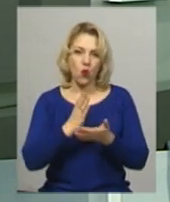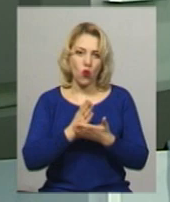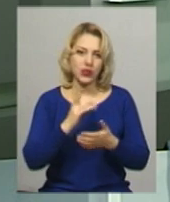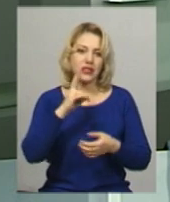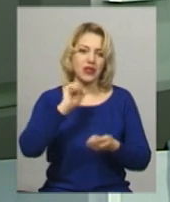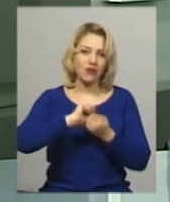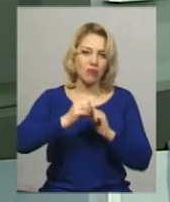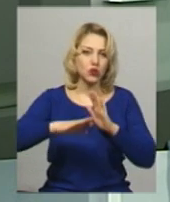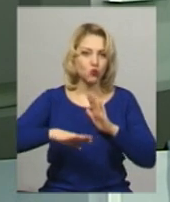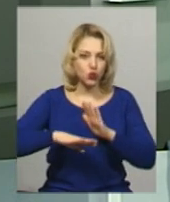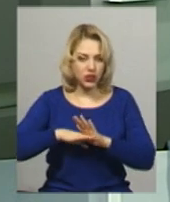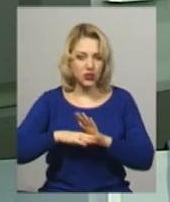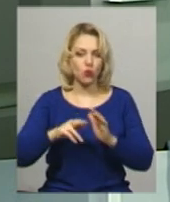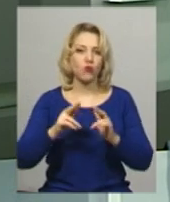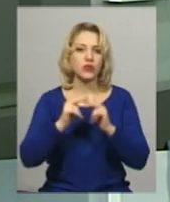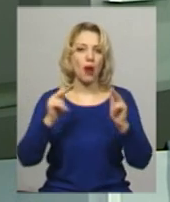музею-заповідника.